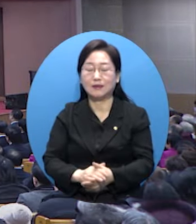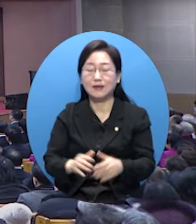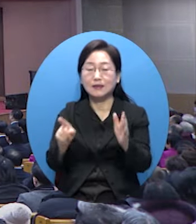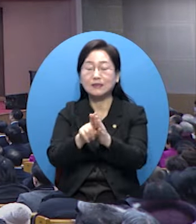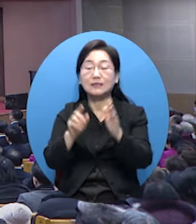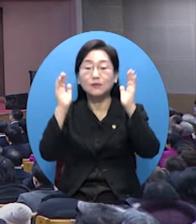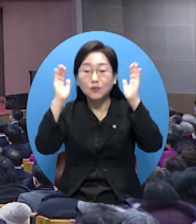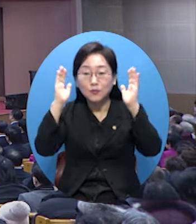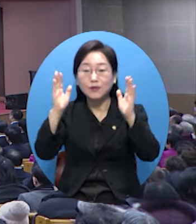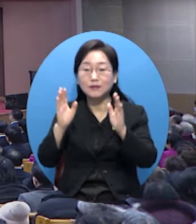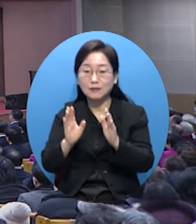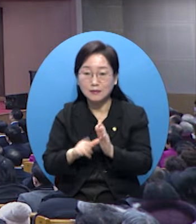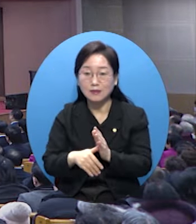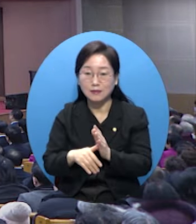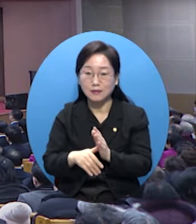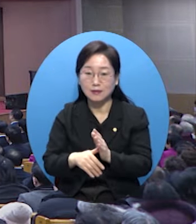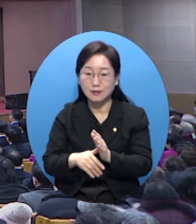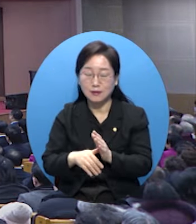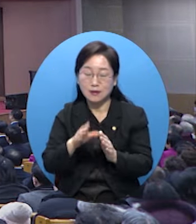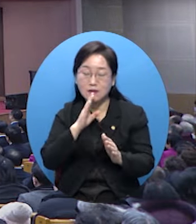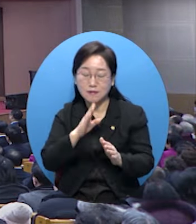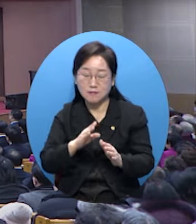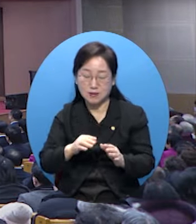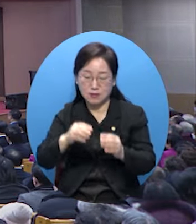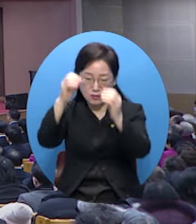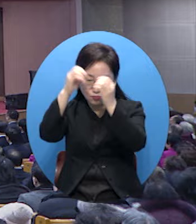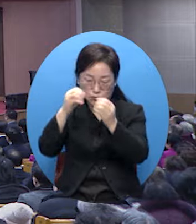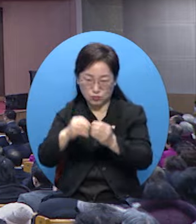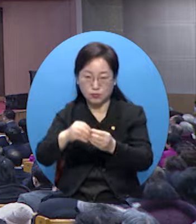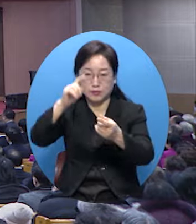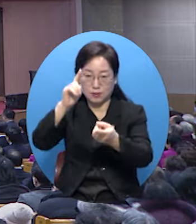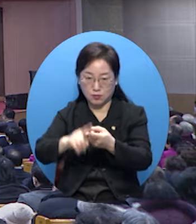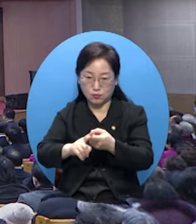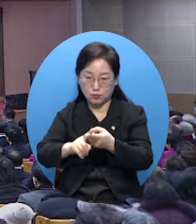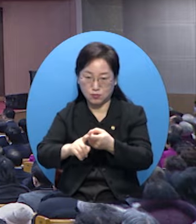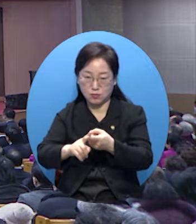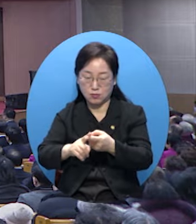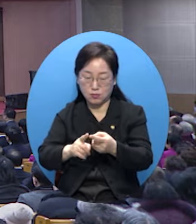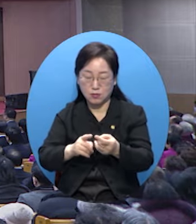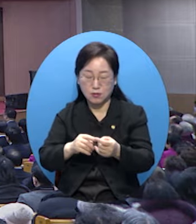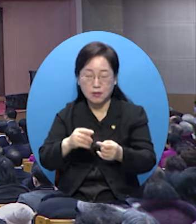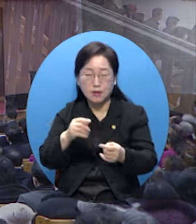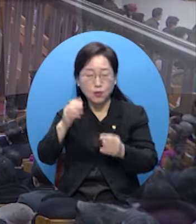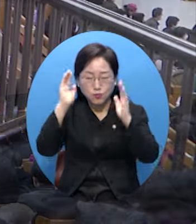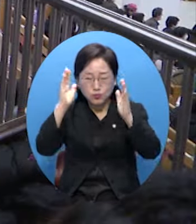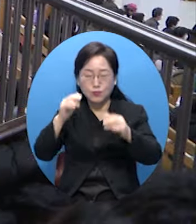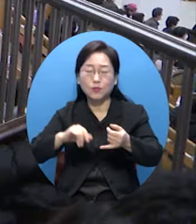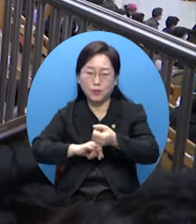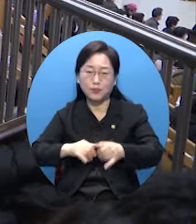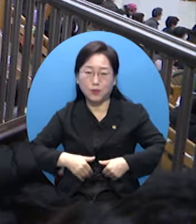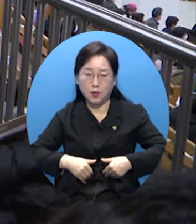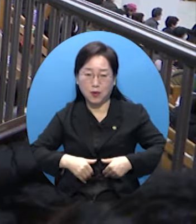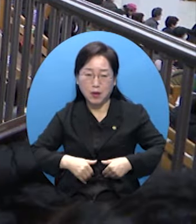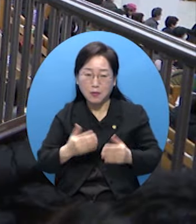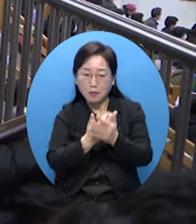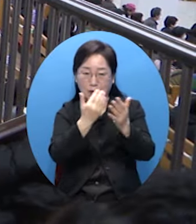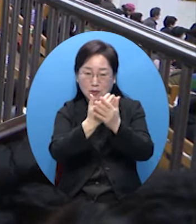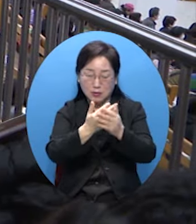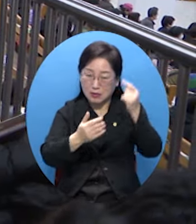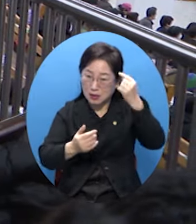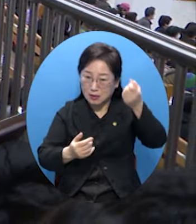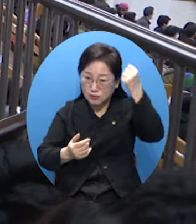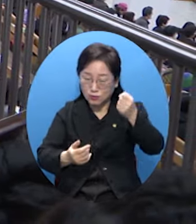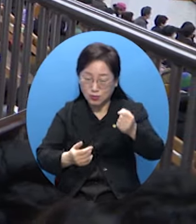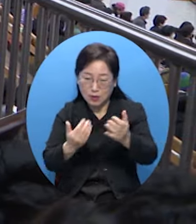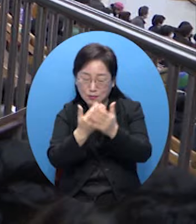할 때 정통 보수 신학을 해야지 이렇게 진보적인 신학에 한 데 가서 잘못 공부하면